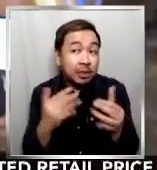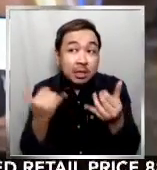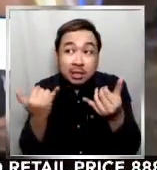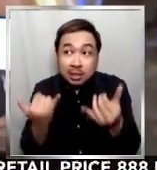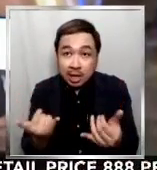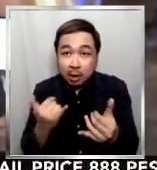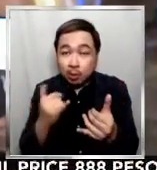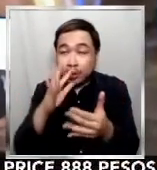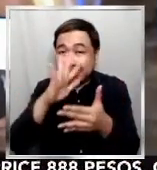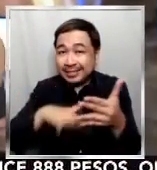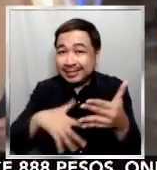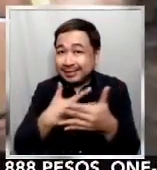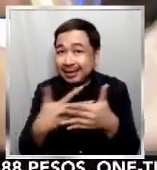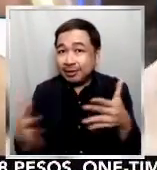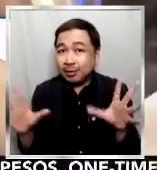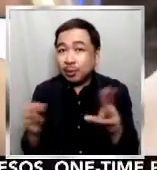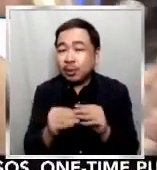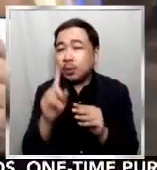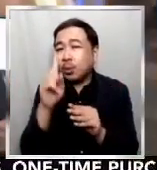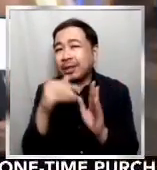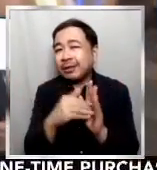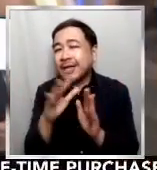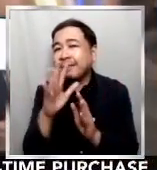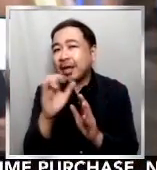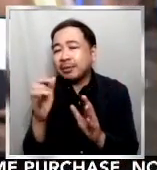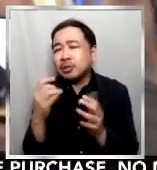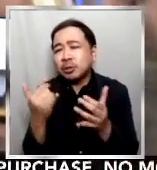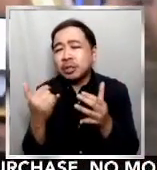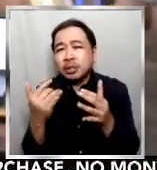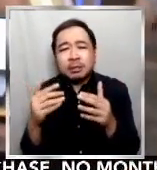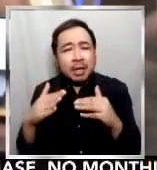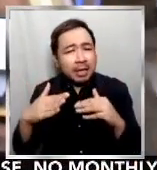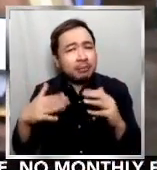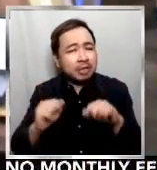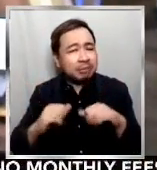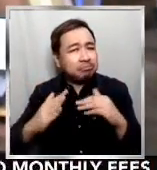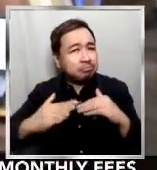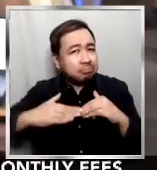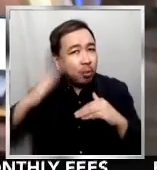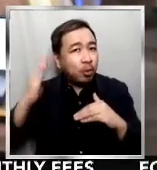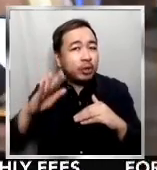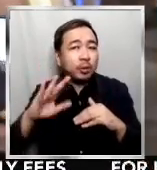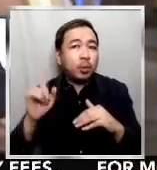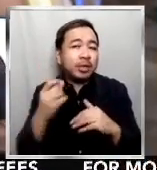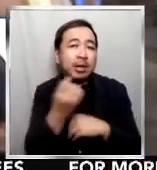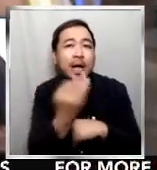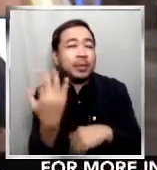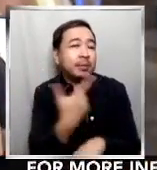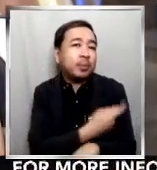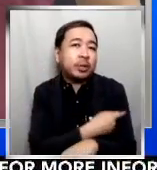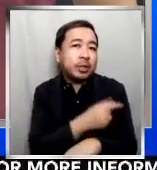ay 1,500, kaya malalagpasan nila yung bilang na itinurok sa magdamag kahapon. Pia?